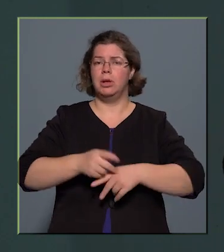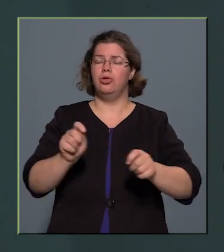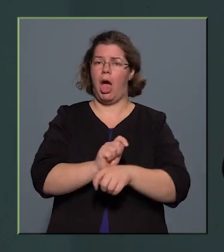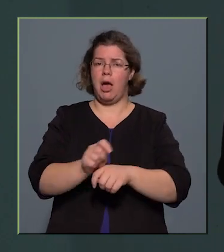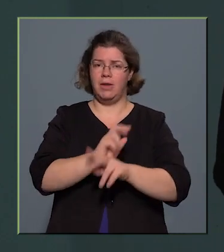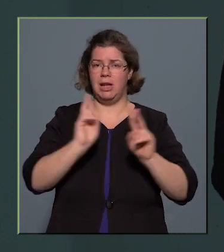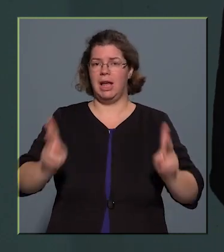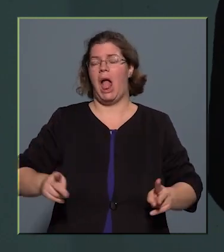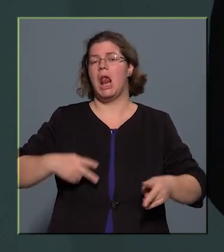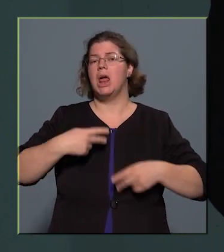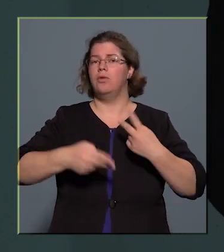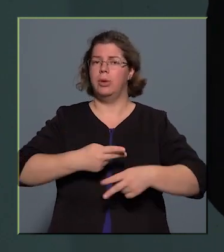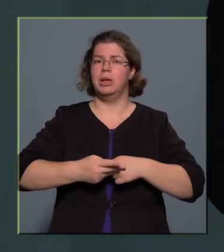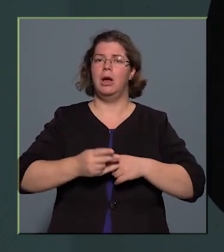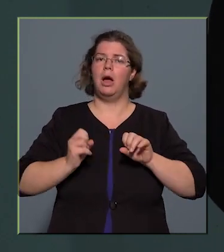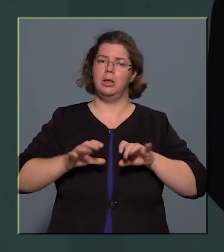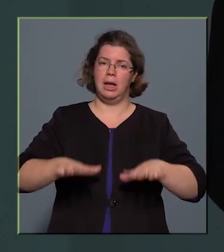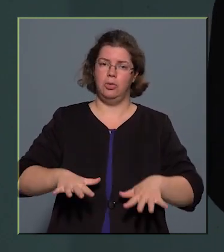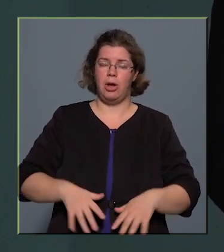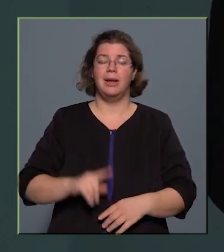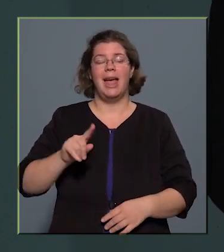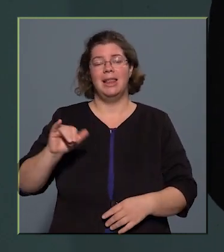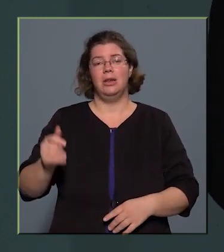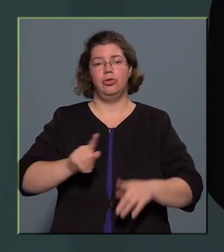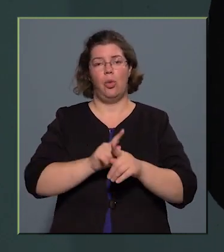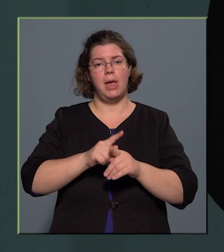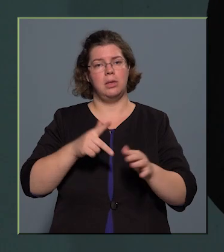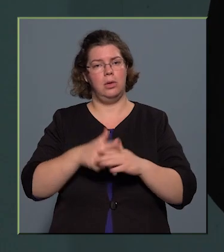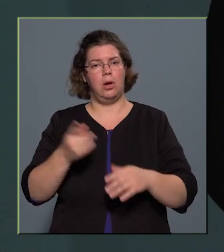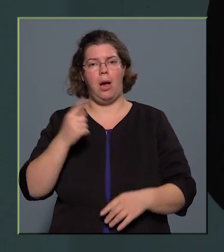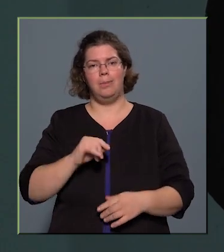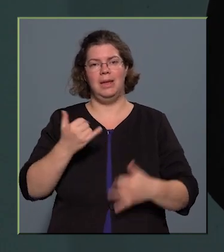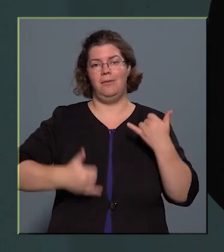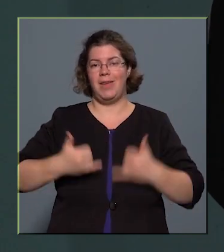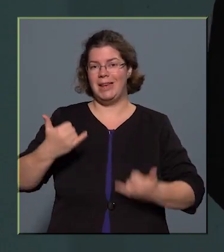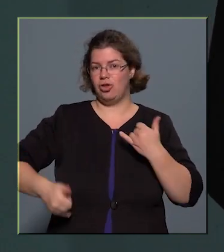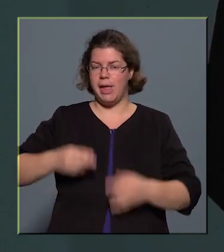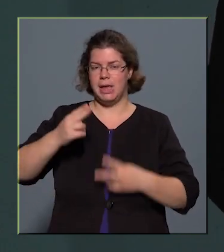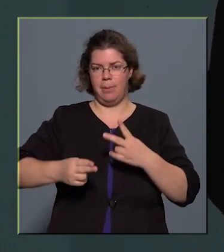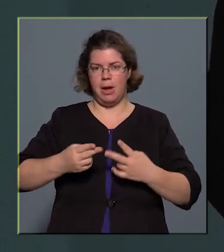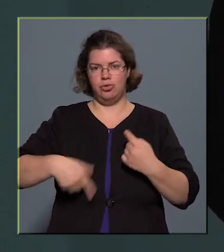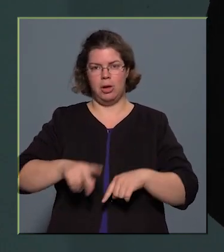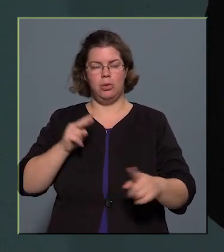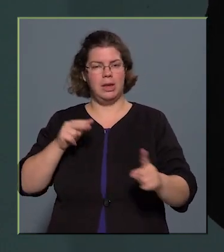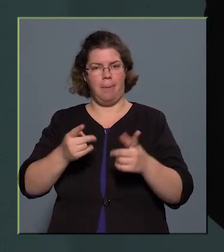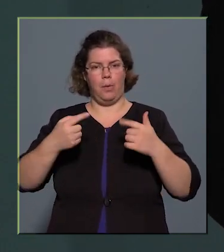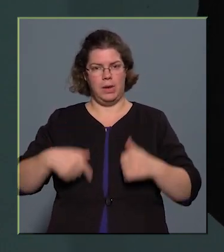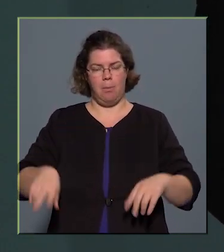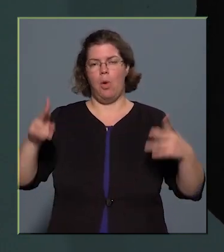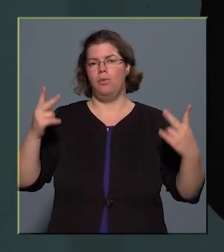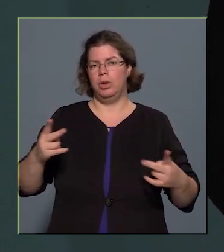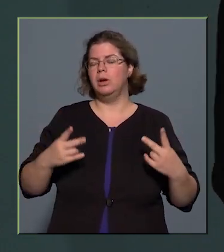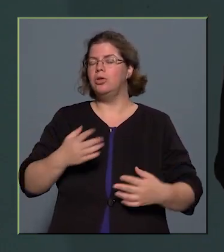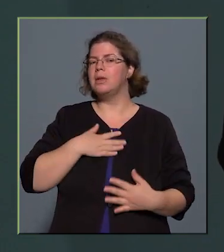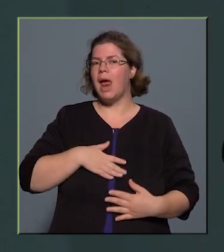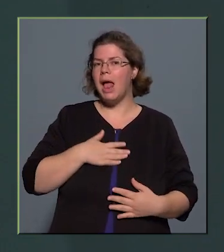a folyamatainkat, a hatékonyságokat. Úgyhogy ez is egy olyan dolog, ami a versenyképességünk szempontjából fontos.